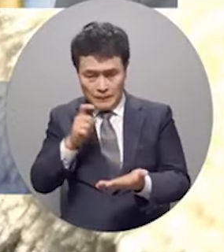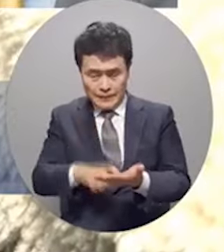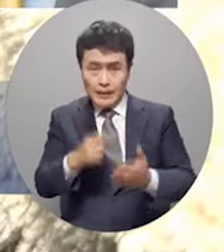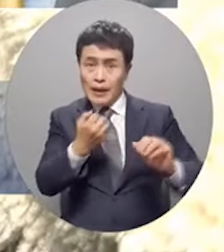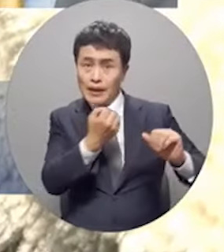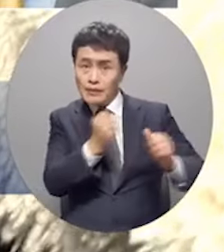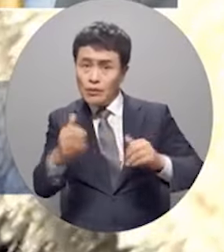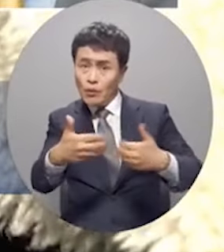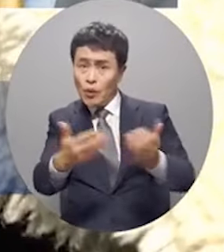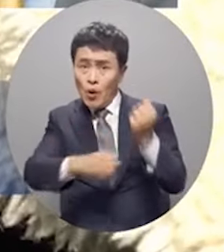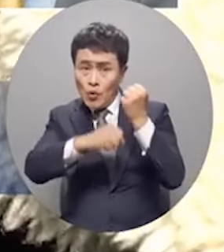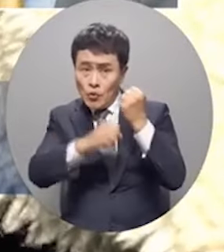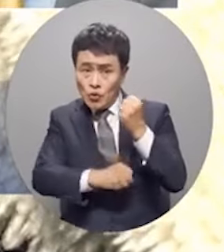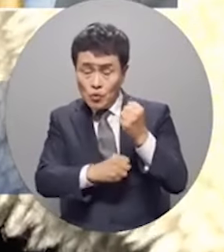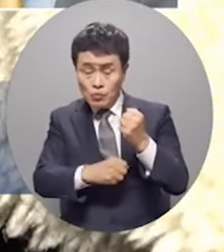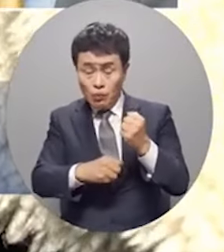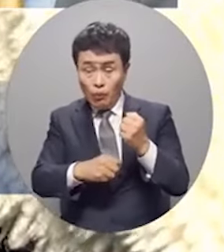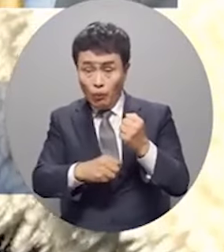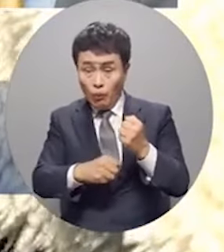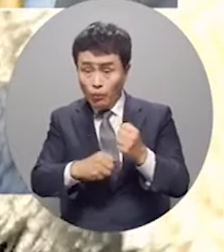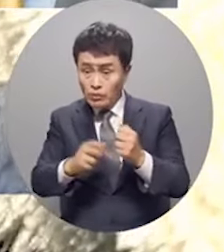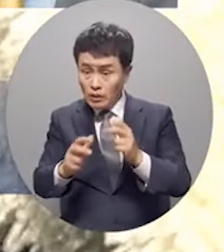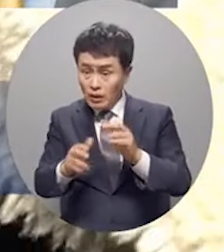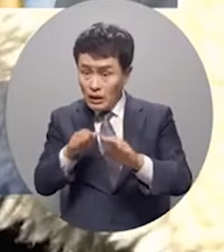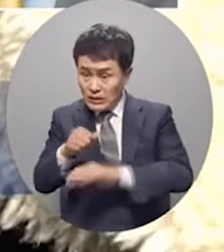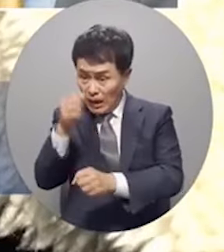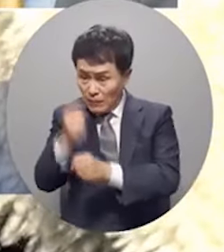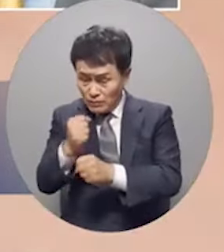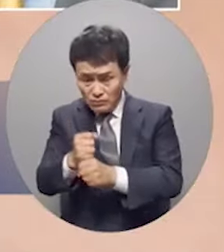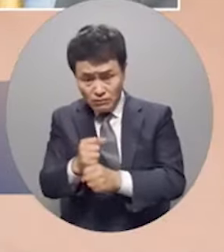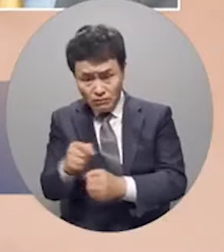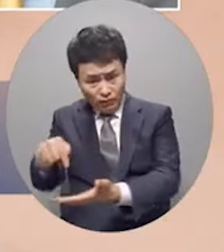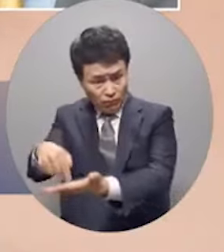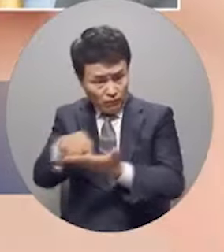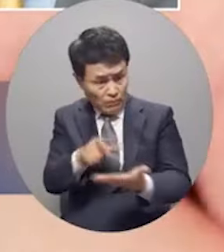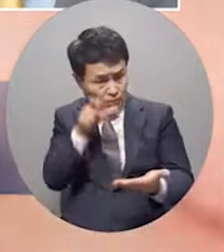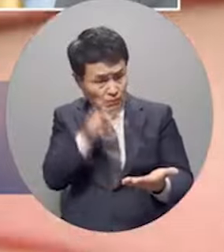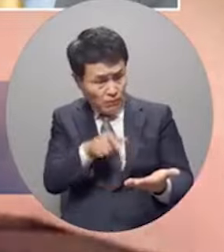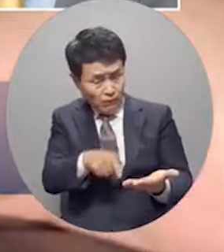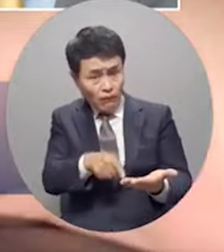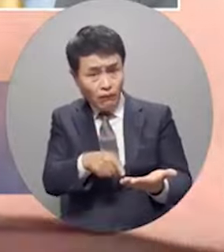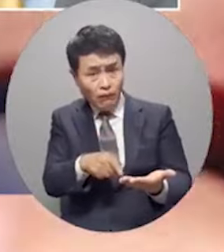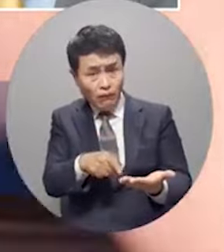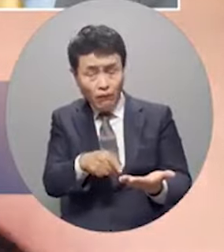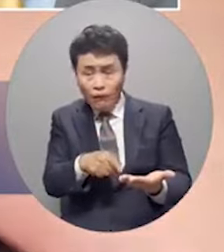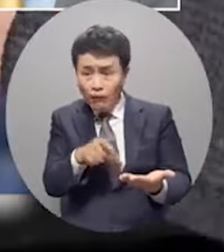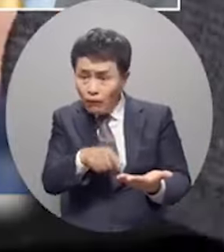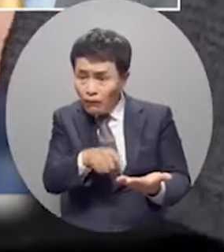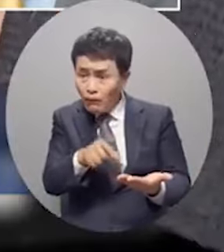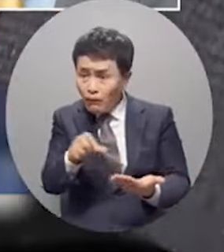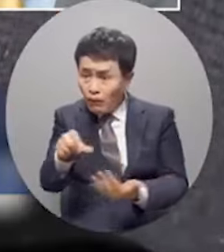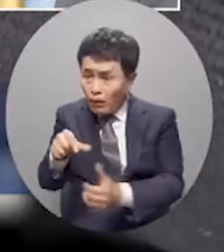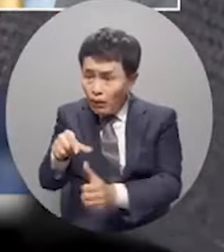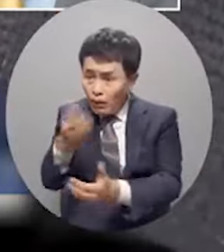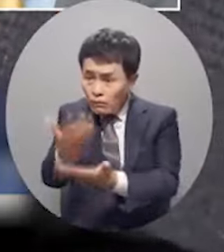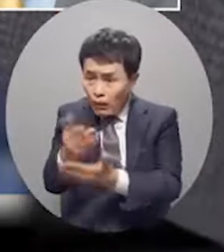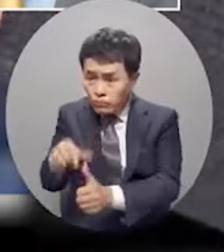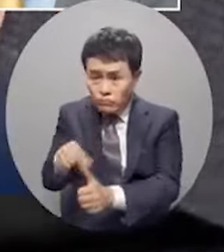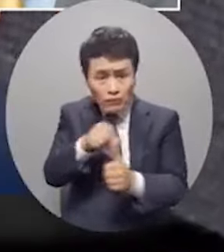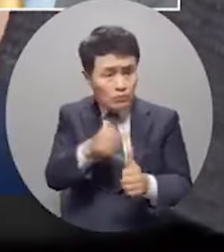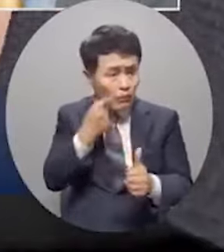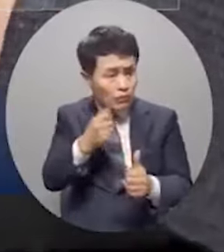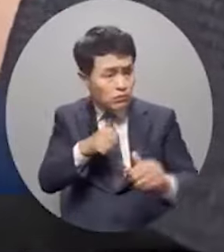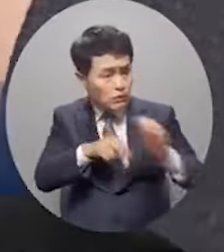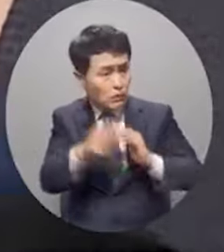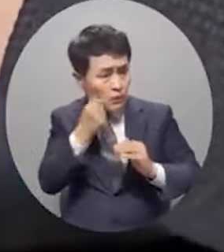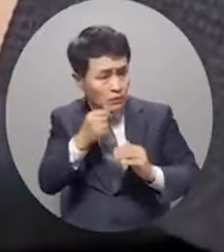부분들은 기본적으로 제작사가 제공해야 되는 기본 조건인데 구하지도 못하고 탈출하지도 못하는 이런 상황이 생길 수가 있어서